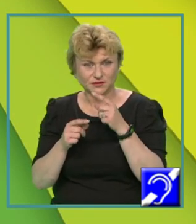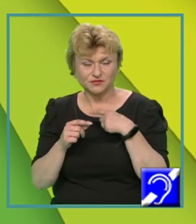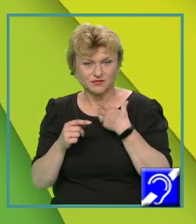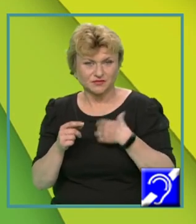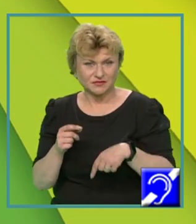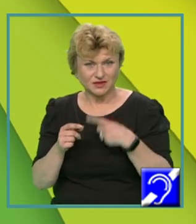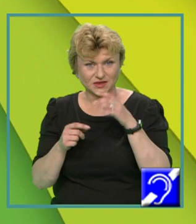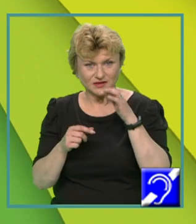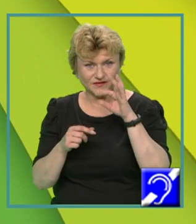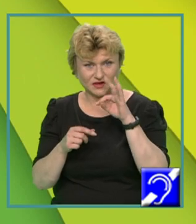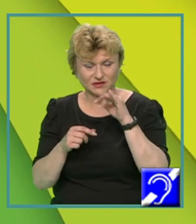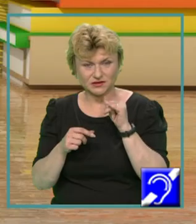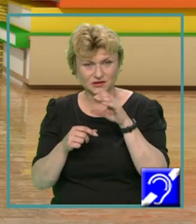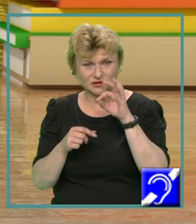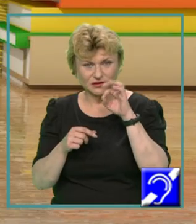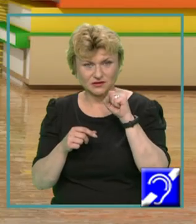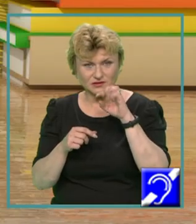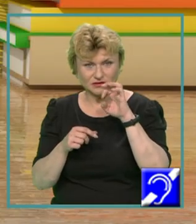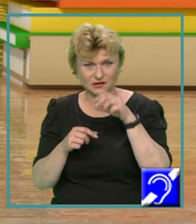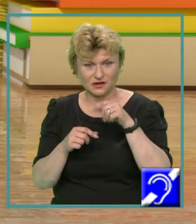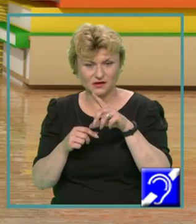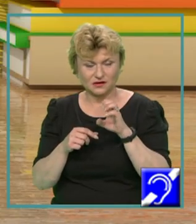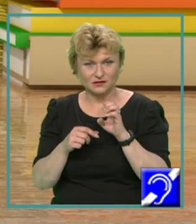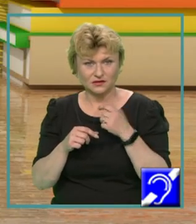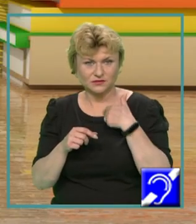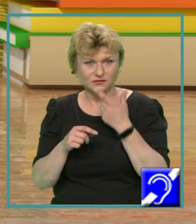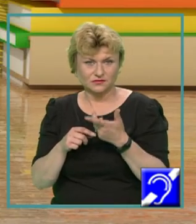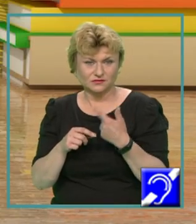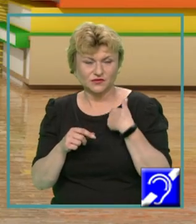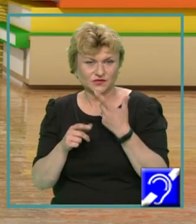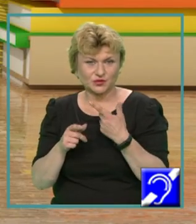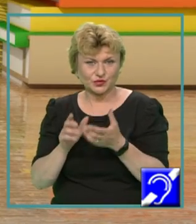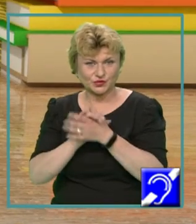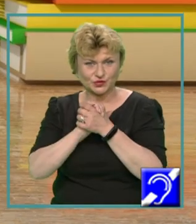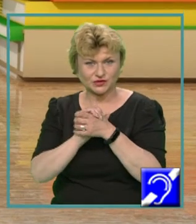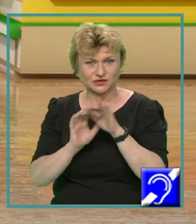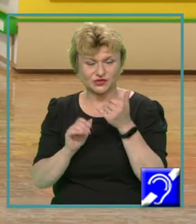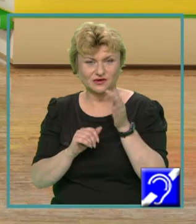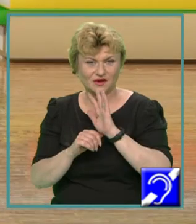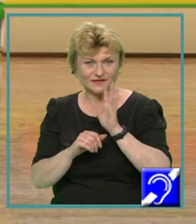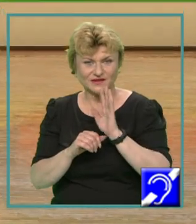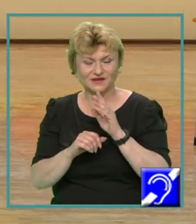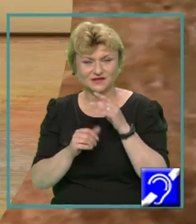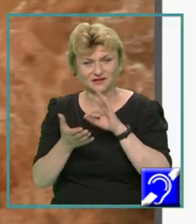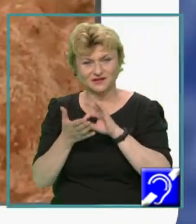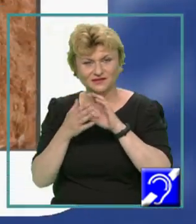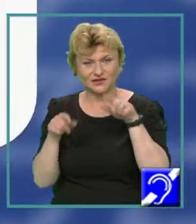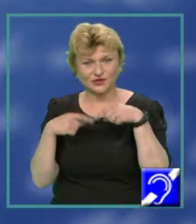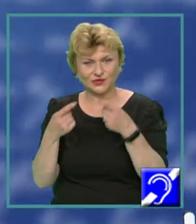intestinală, absorpție intestinală. Dacă ați învățat toate acestea, veți avea succes. La revedere pe data viitoare!